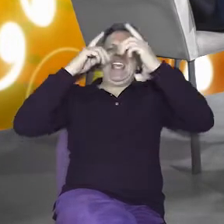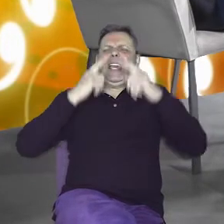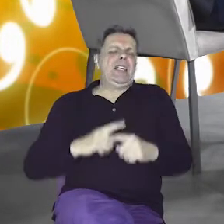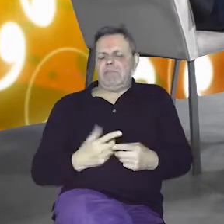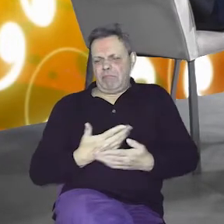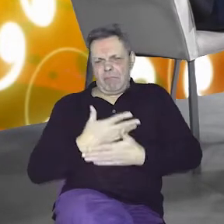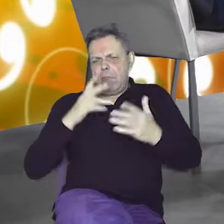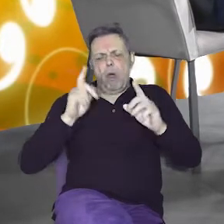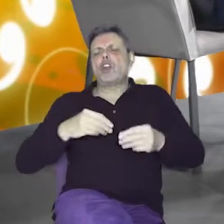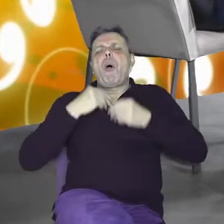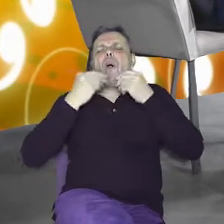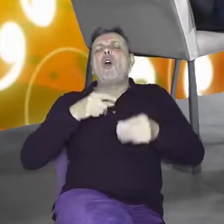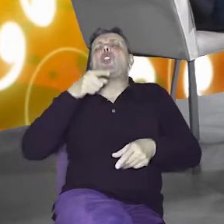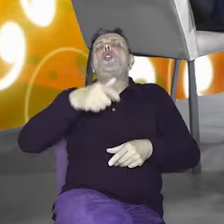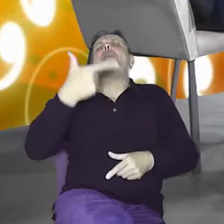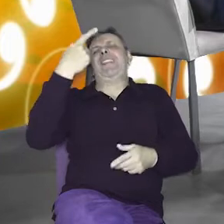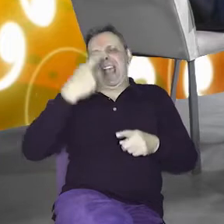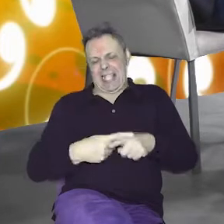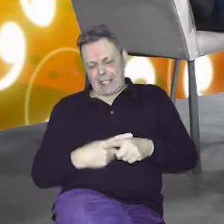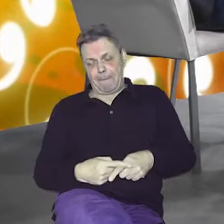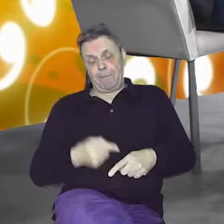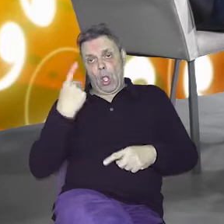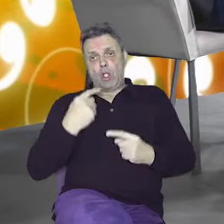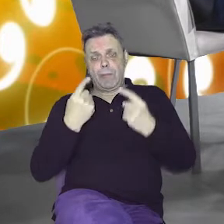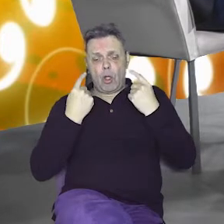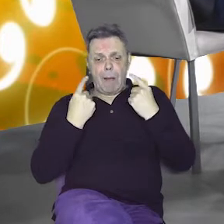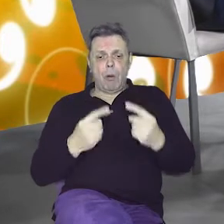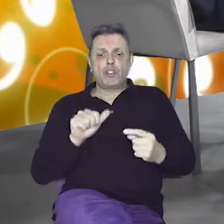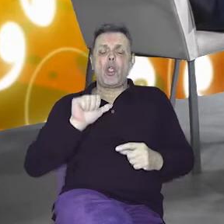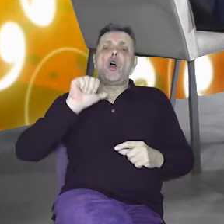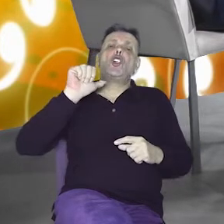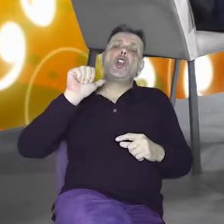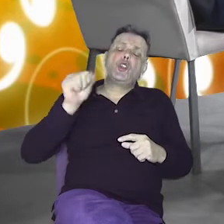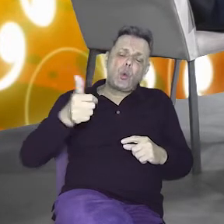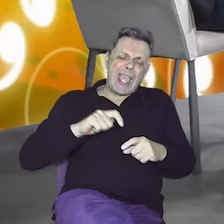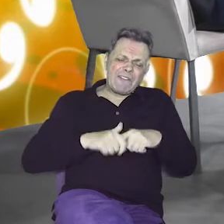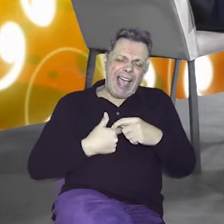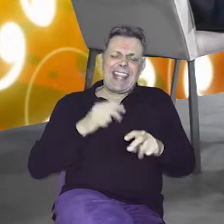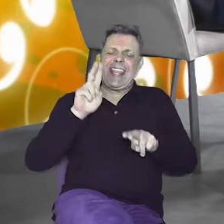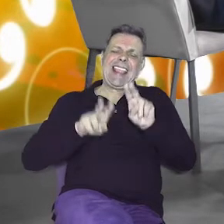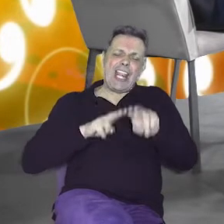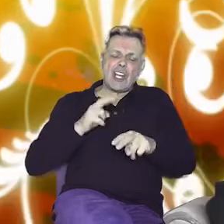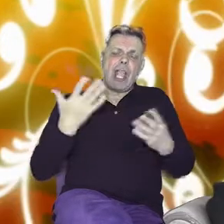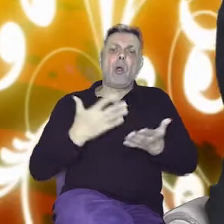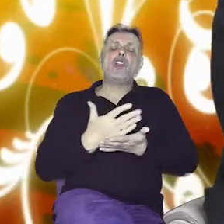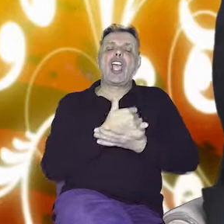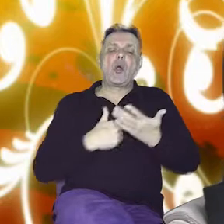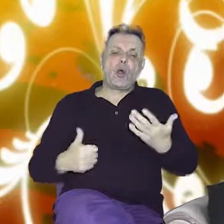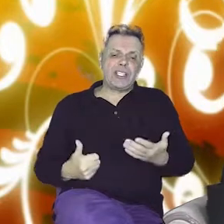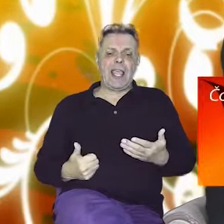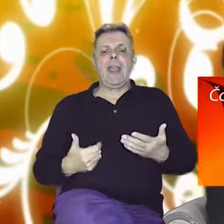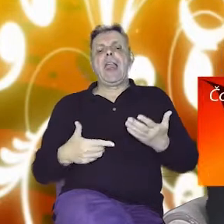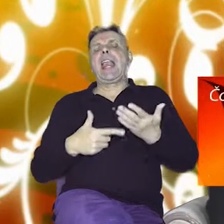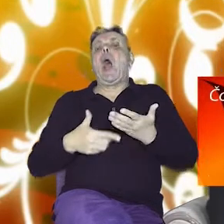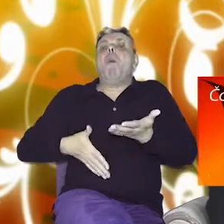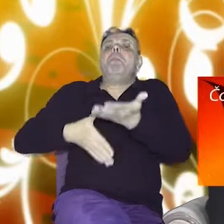zadržavati toplinu, ili će izolirati, dakle, masu, to je priča, mi možemo o oblozima govoriti 2 sata. Jel? Osim toga, postoje